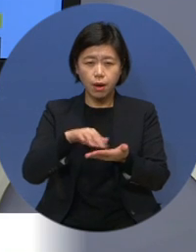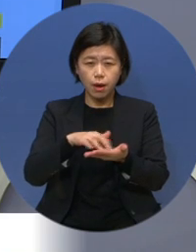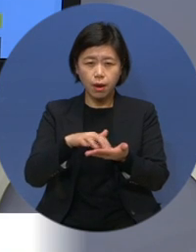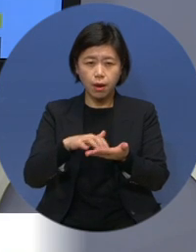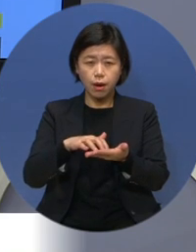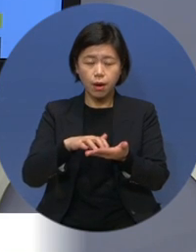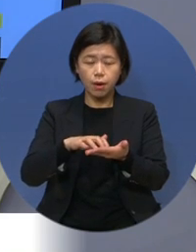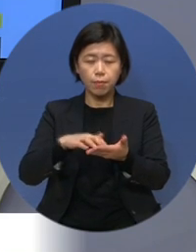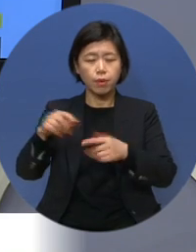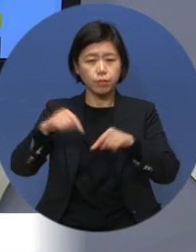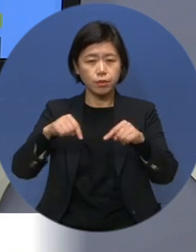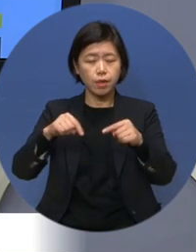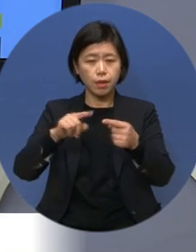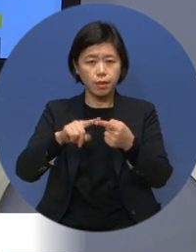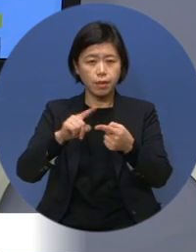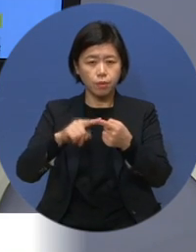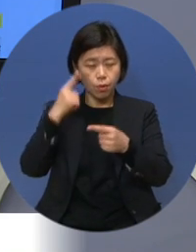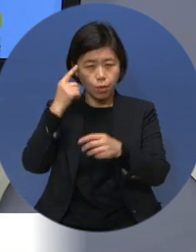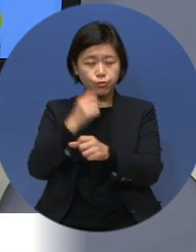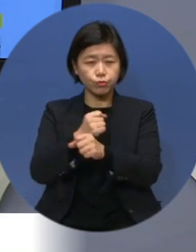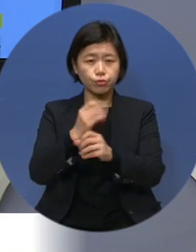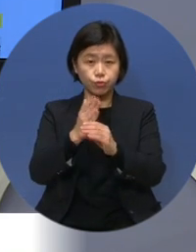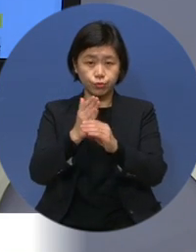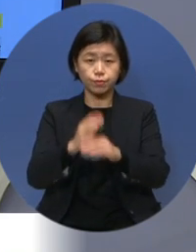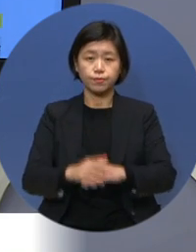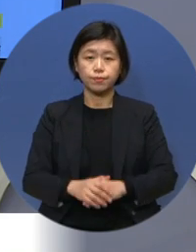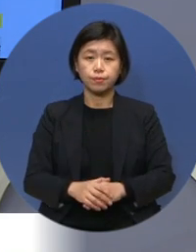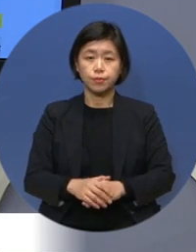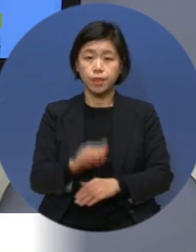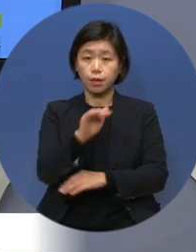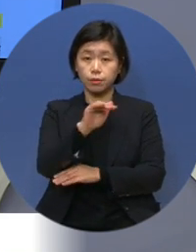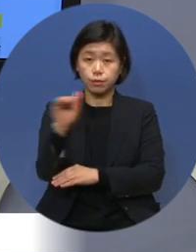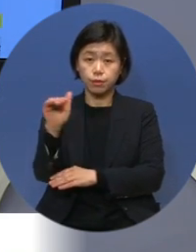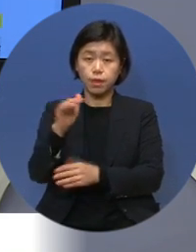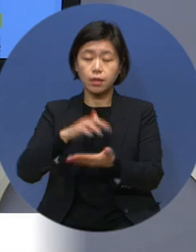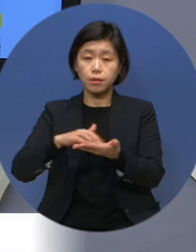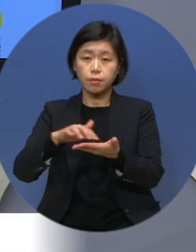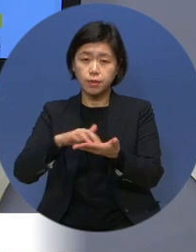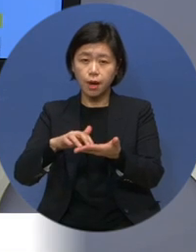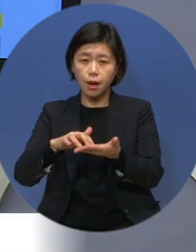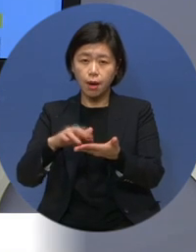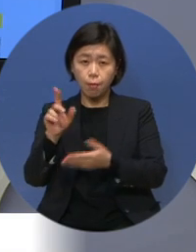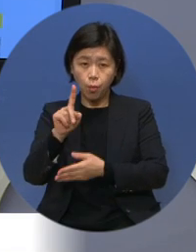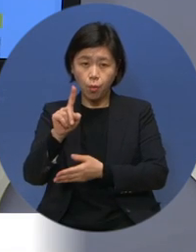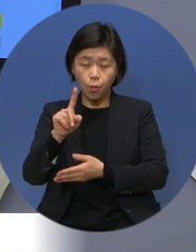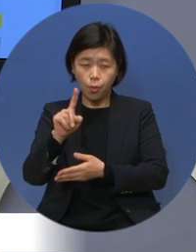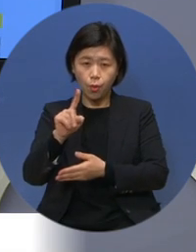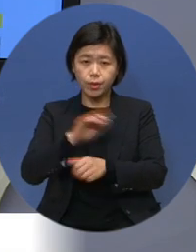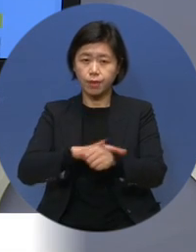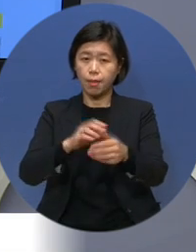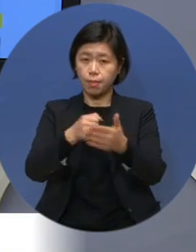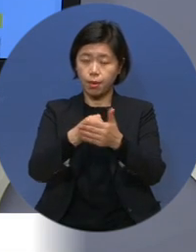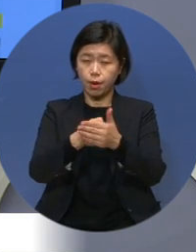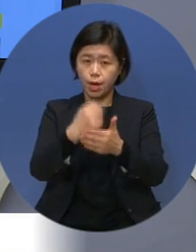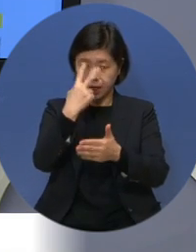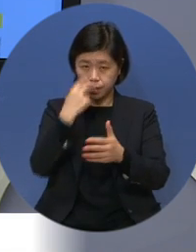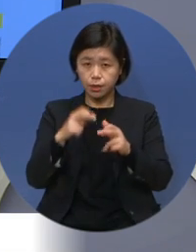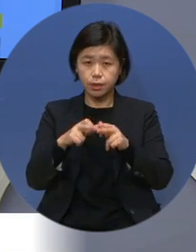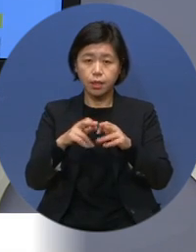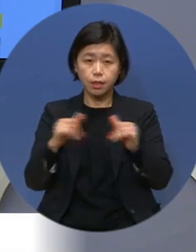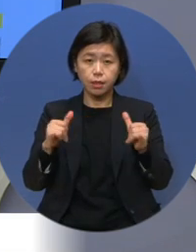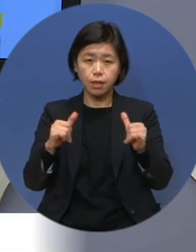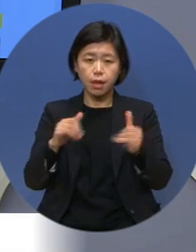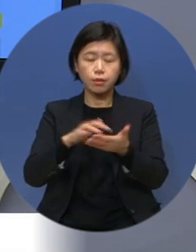이를 정책에 반영하고 있는데요 표준적인 전자 표기를 통해 시각장애인에 점점 사용 편의 증진을